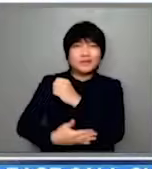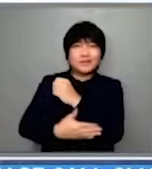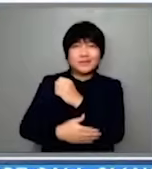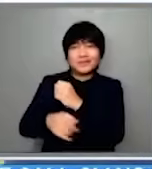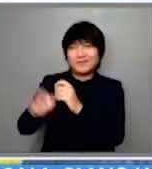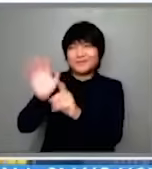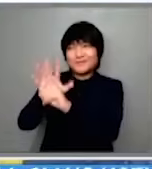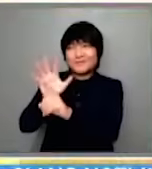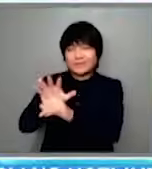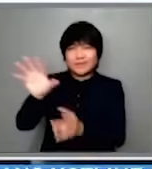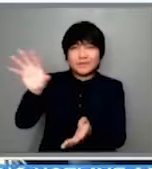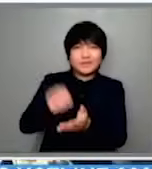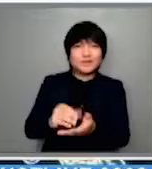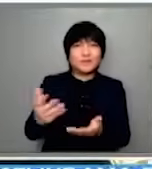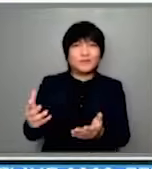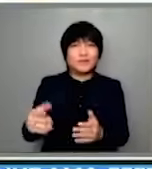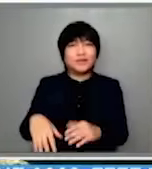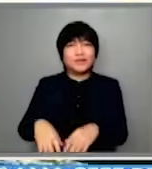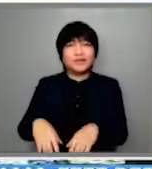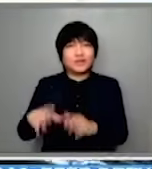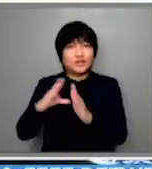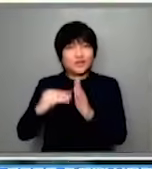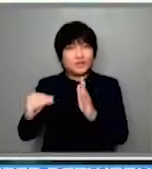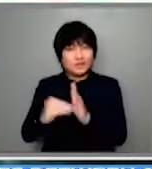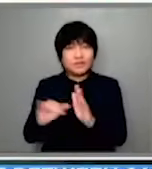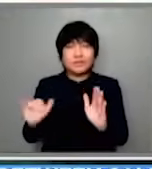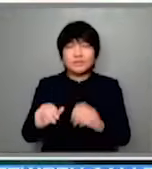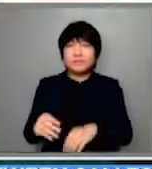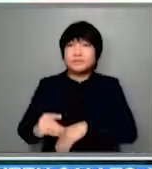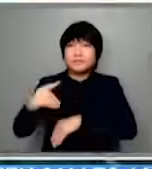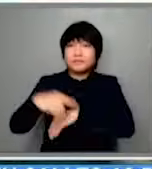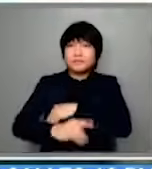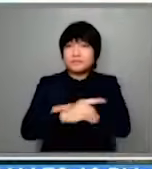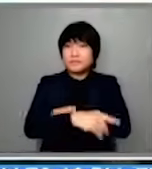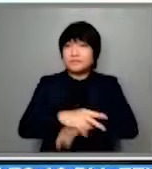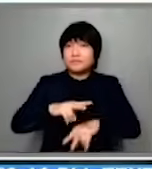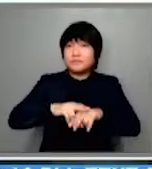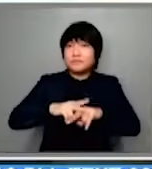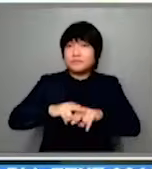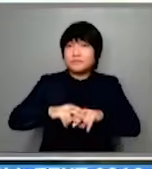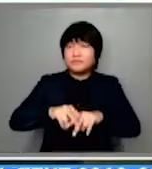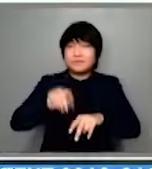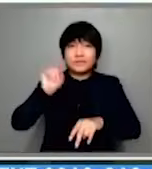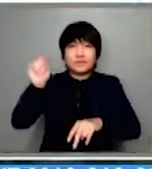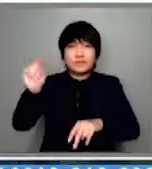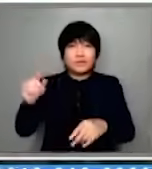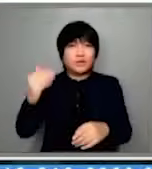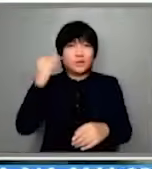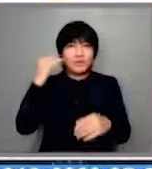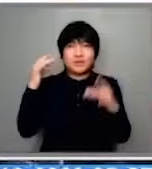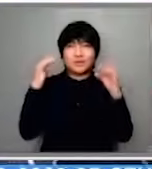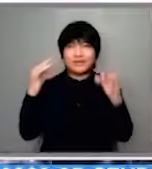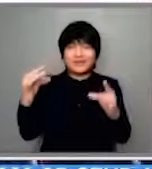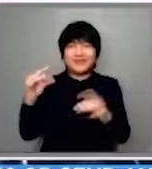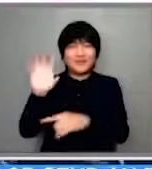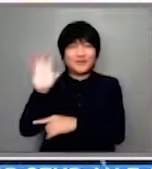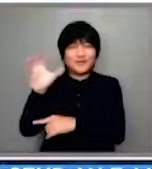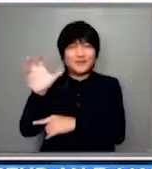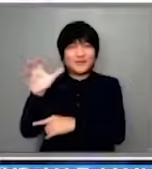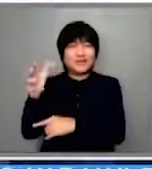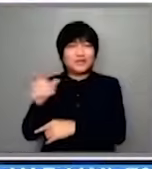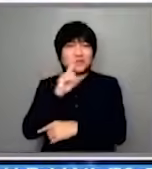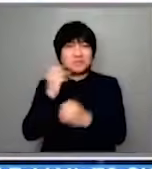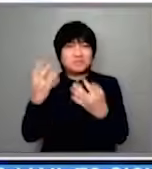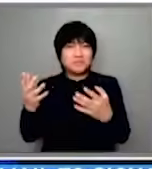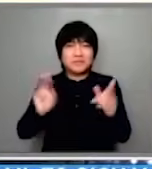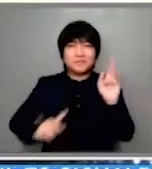The Netherlands. Sa Dagupan, Pangasinan naman, dinagsa ang Quintos Bridge. Kanya-kanyang selfie ang mga bagets at young at heart sa mga pamaskong